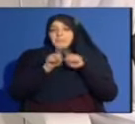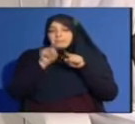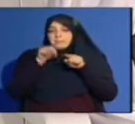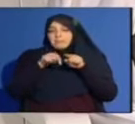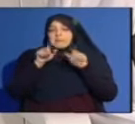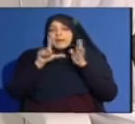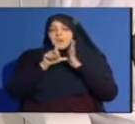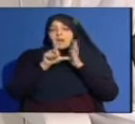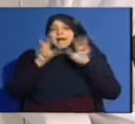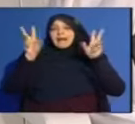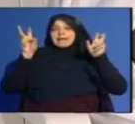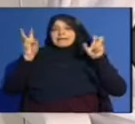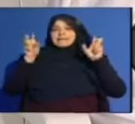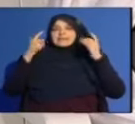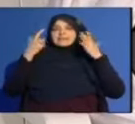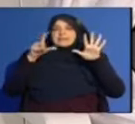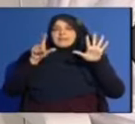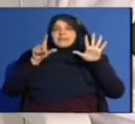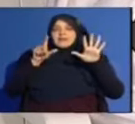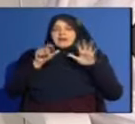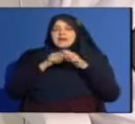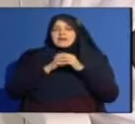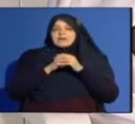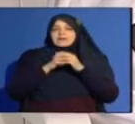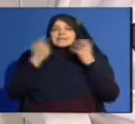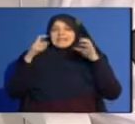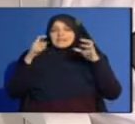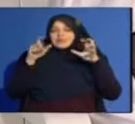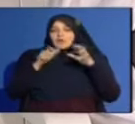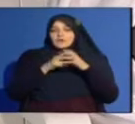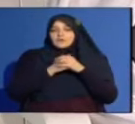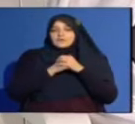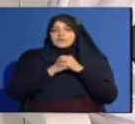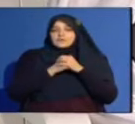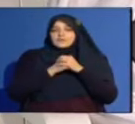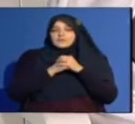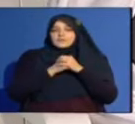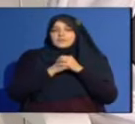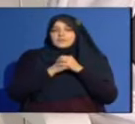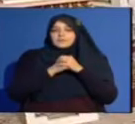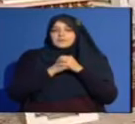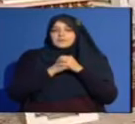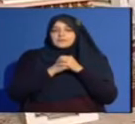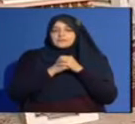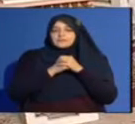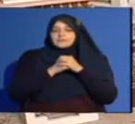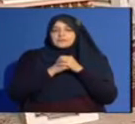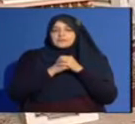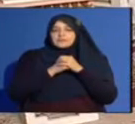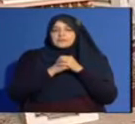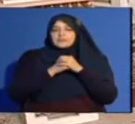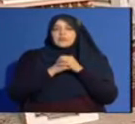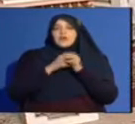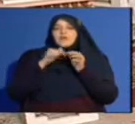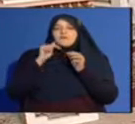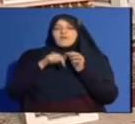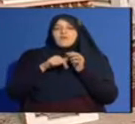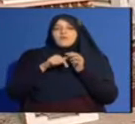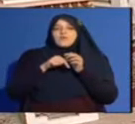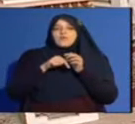قانون 0809 لابد أن يصدر يعني أن يرفع هذا الأمر